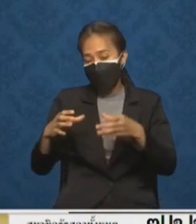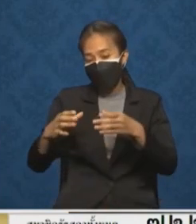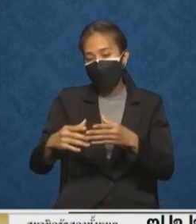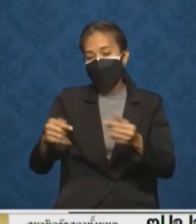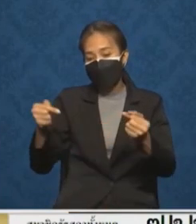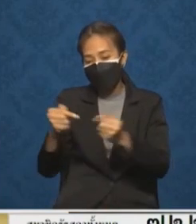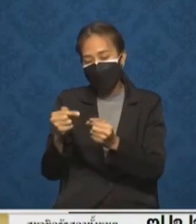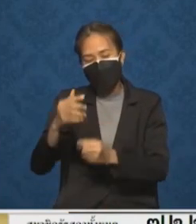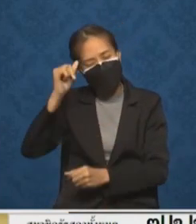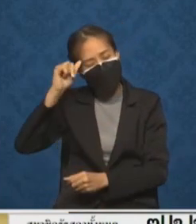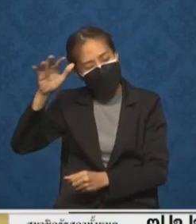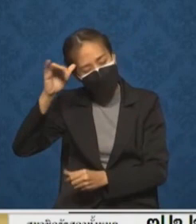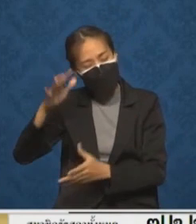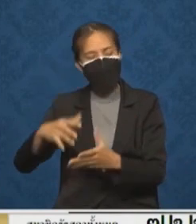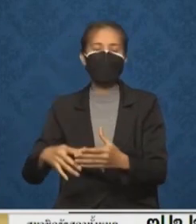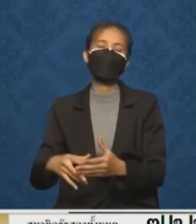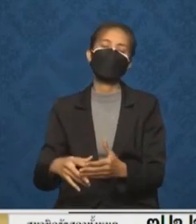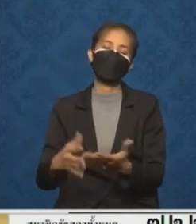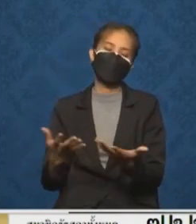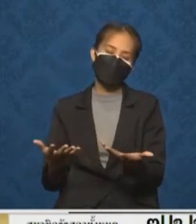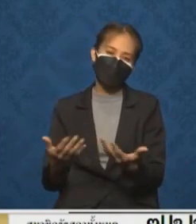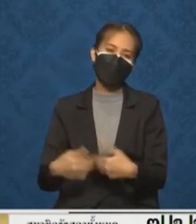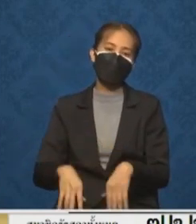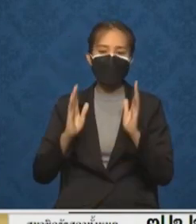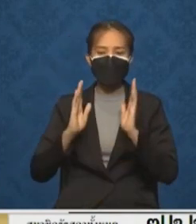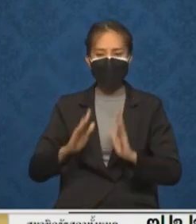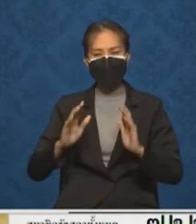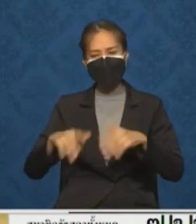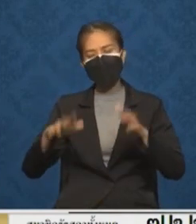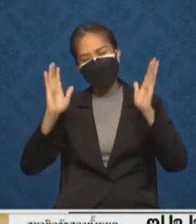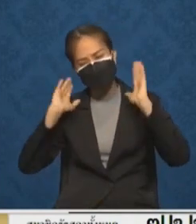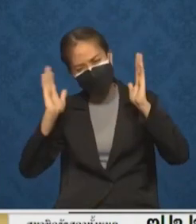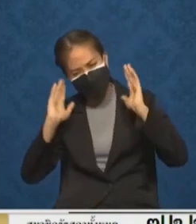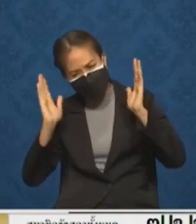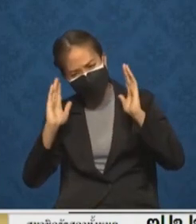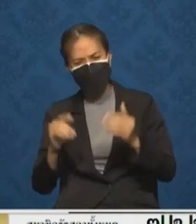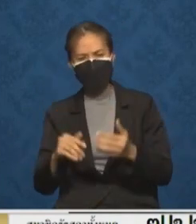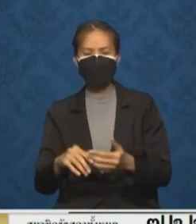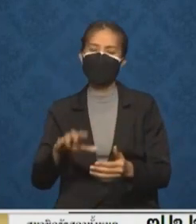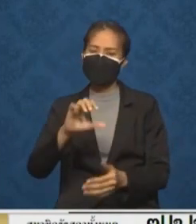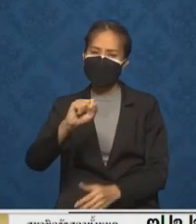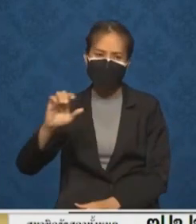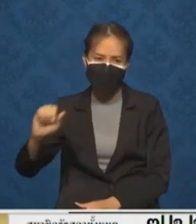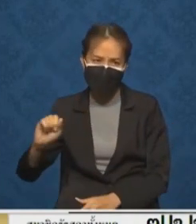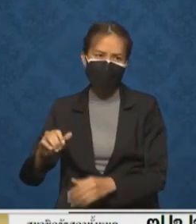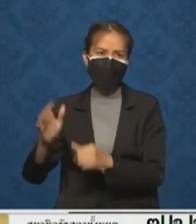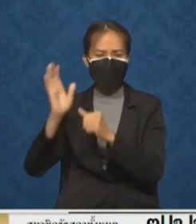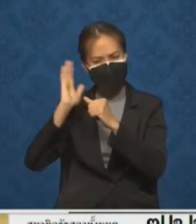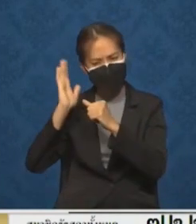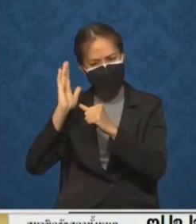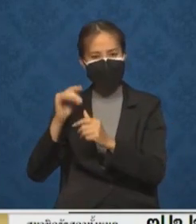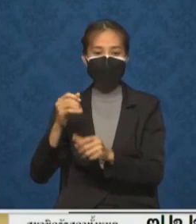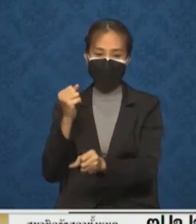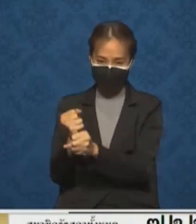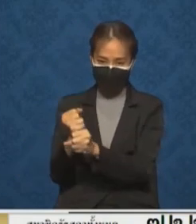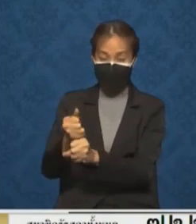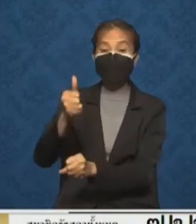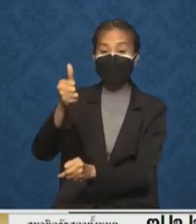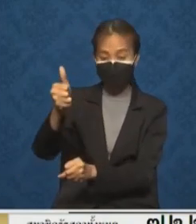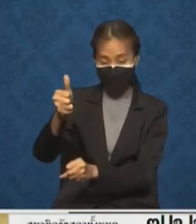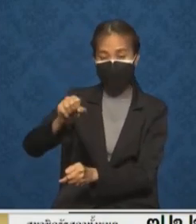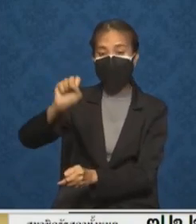ทซึ่งการรงหาเสียงของผู้สมัครรับเลือกตั้งก็กระทำก็ได้อย่างทั่วถึงตามสมคว